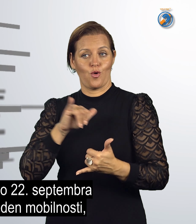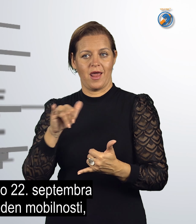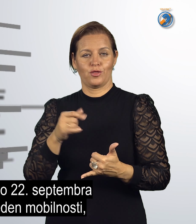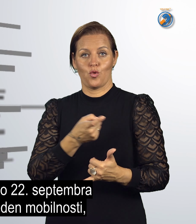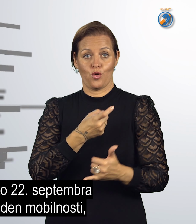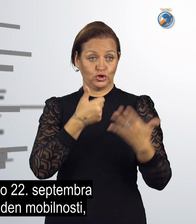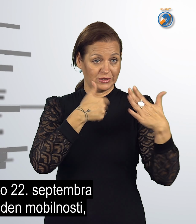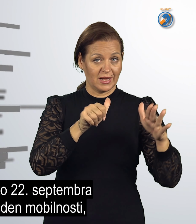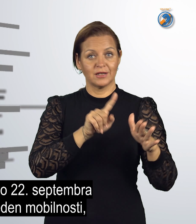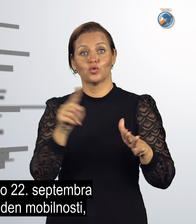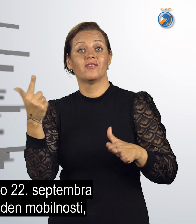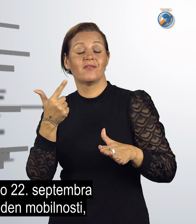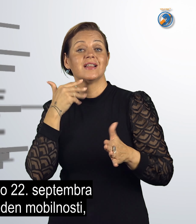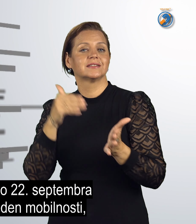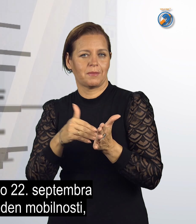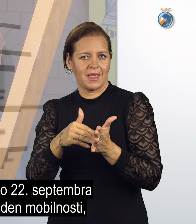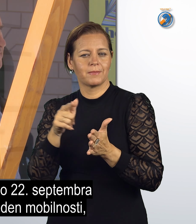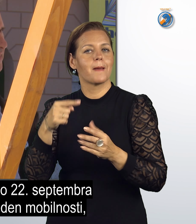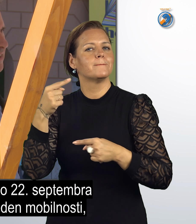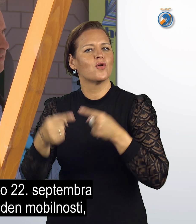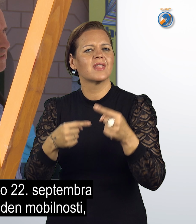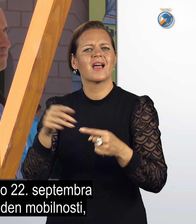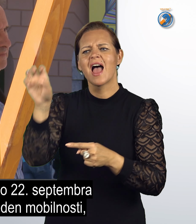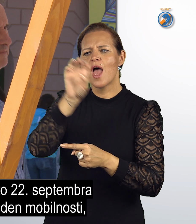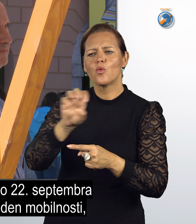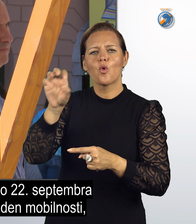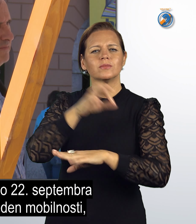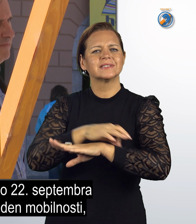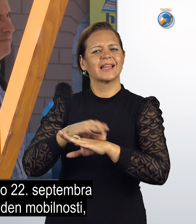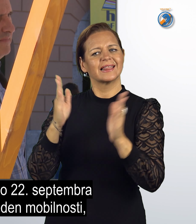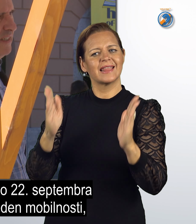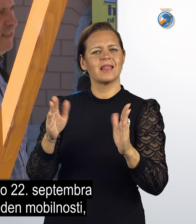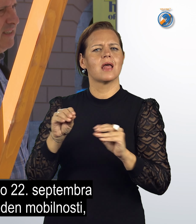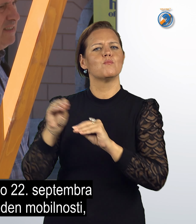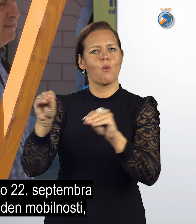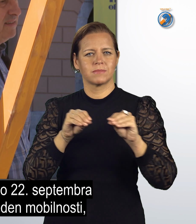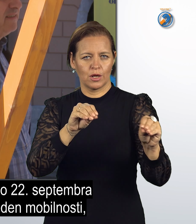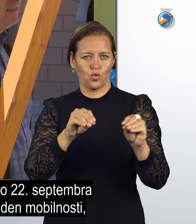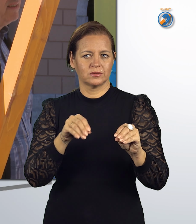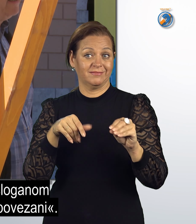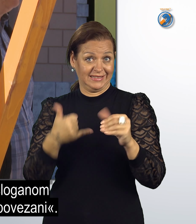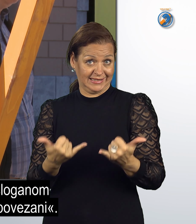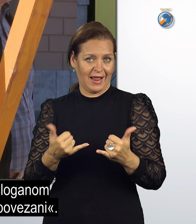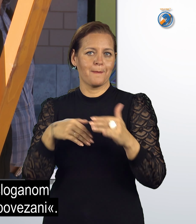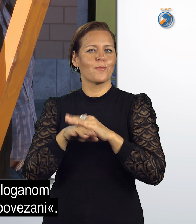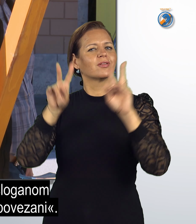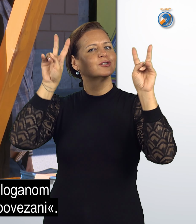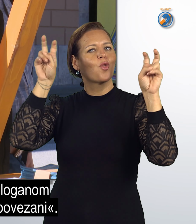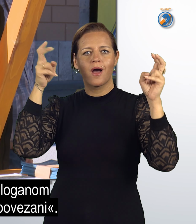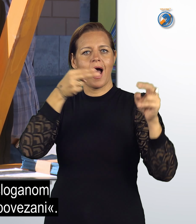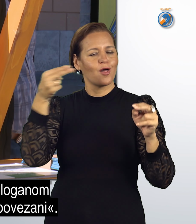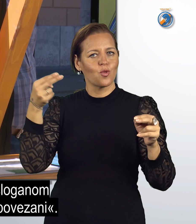Vsako leto od 16. do 22. septembra poteka Evropski dan mobilnosti, tokrat